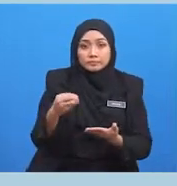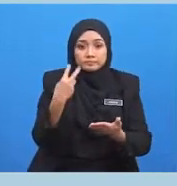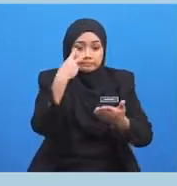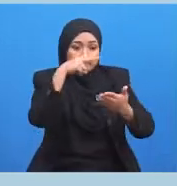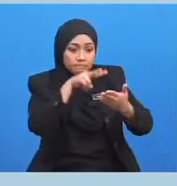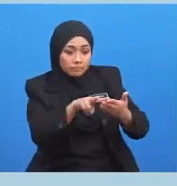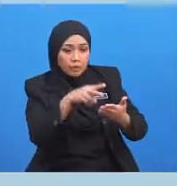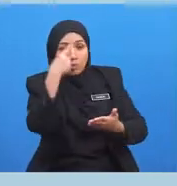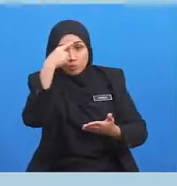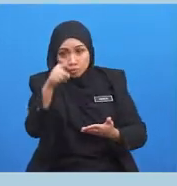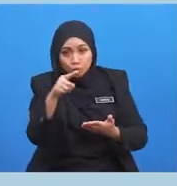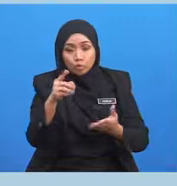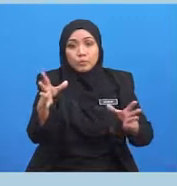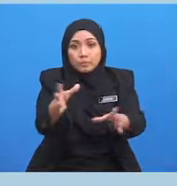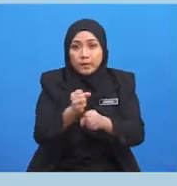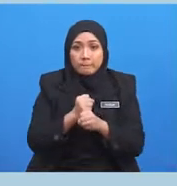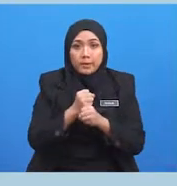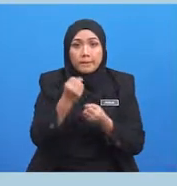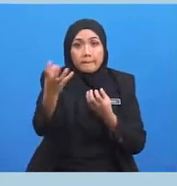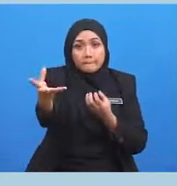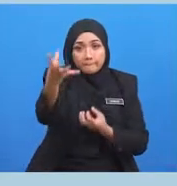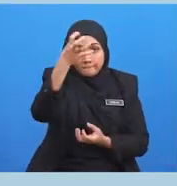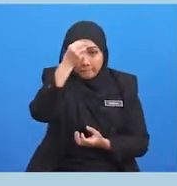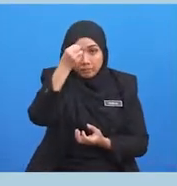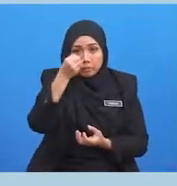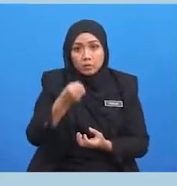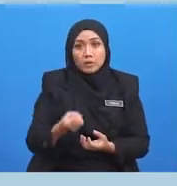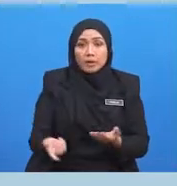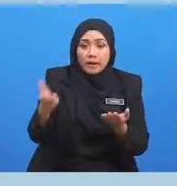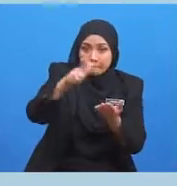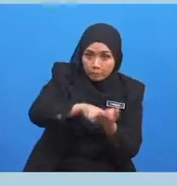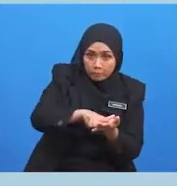bagi mendapatkan maklumat yang akan dilaporkan.